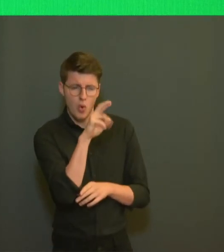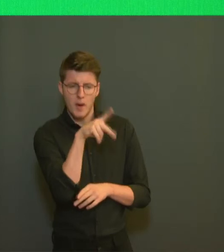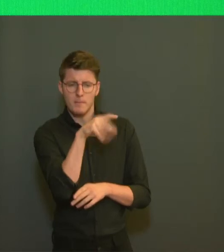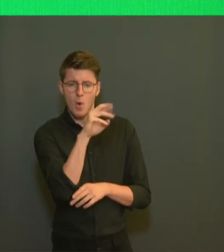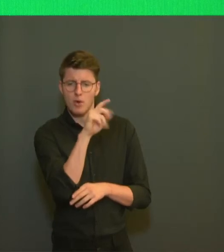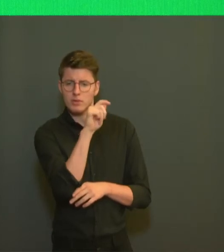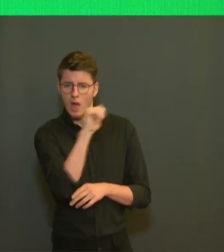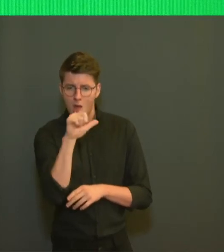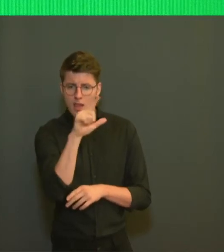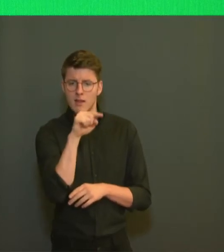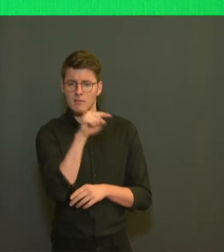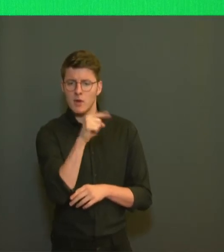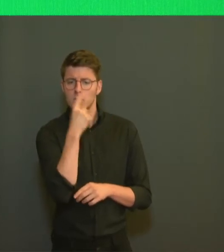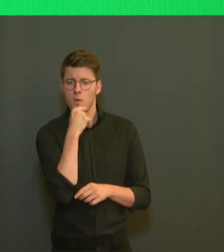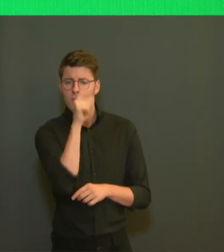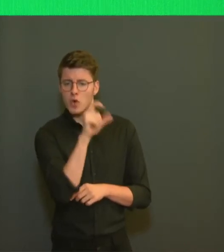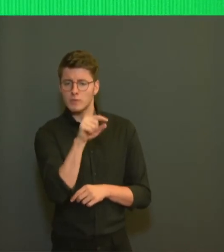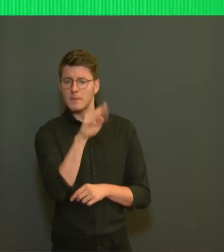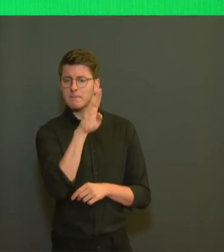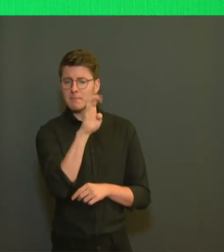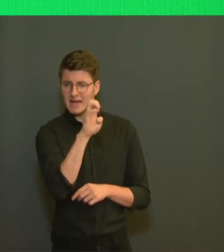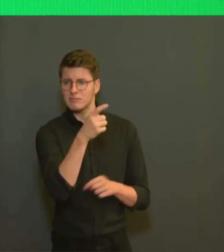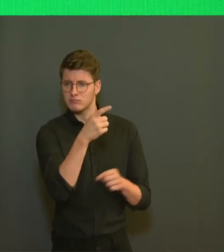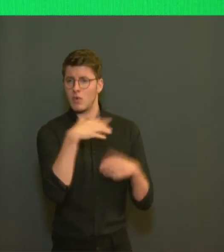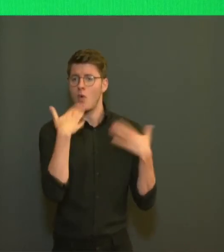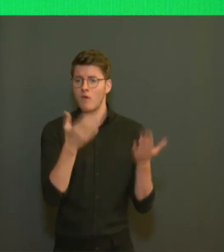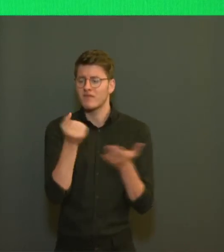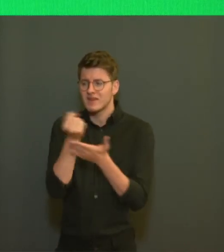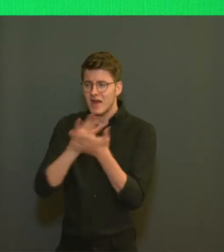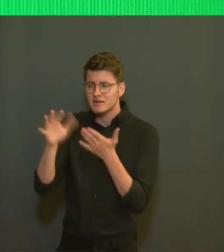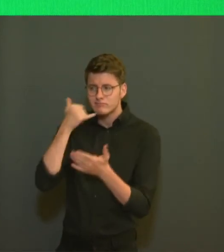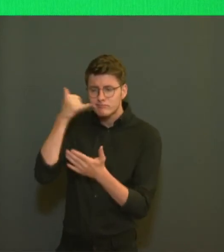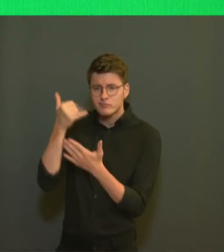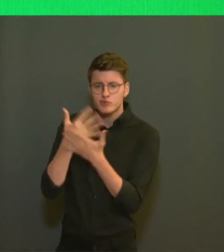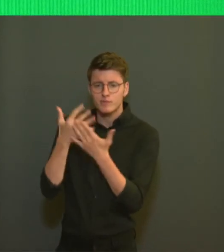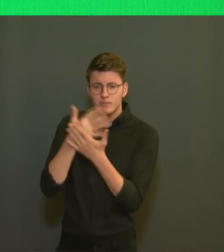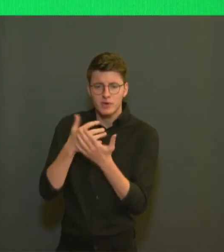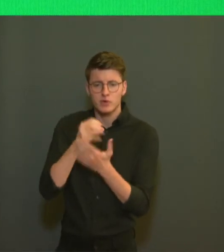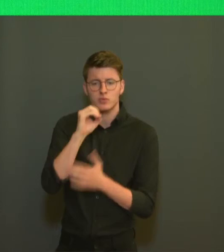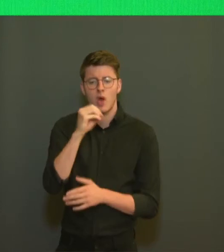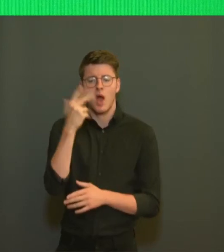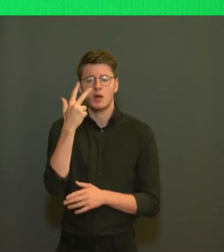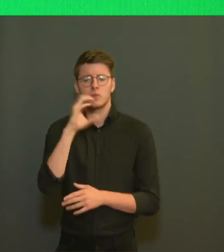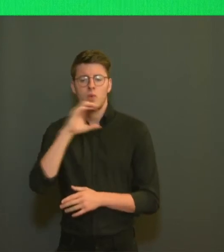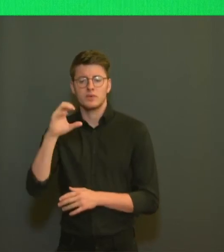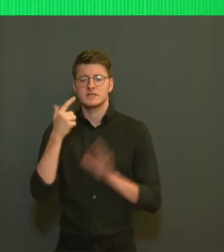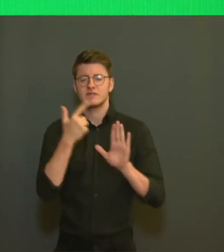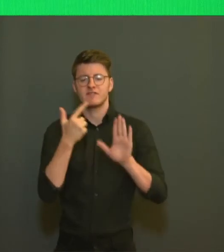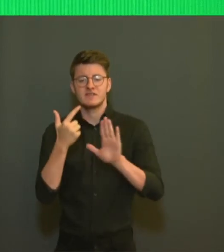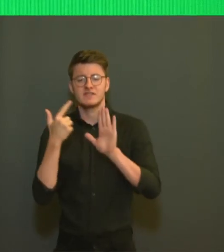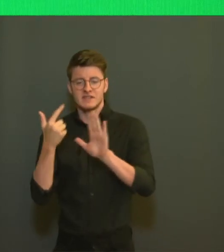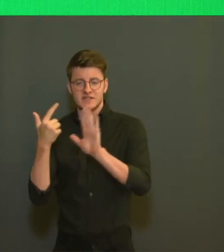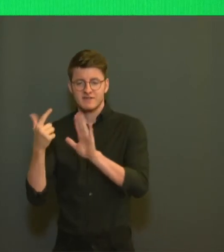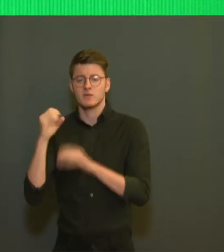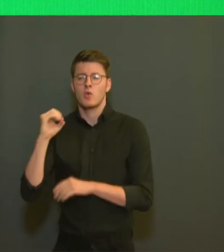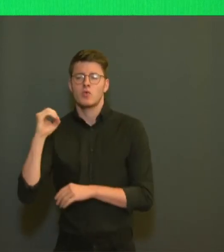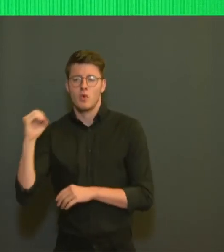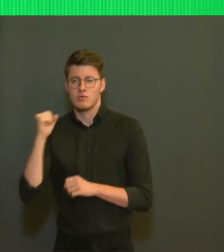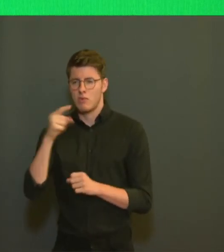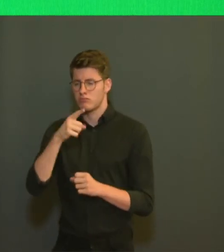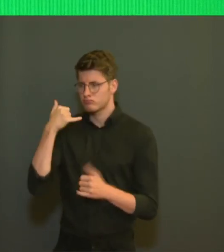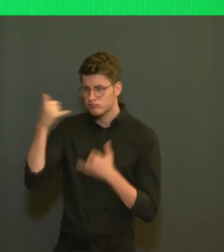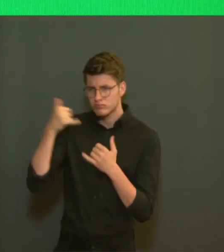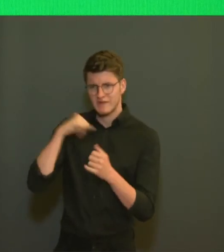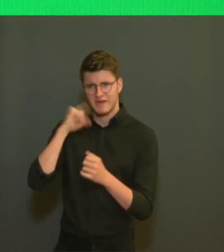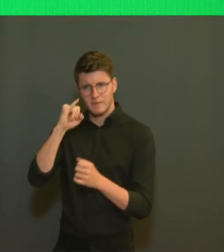donorportaal.rodekruis.be of via het gratis nummer 0800 777 00. Alle informatie kan je uiteraard terugvinden